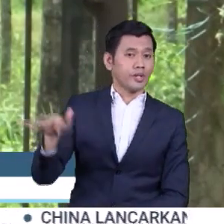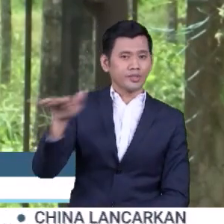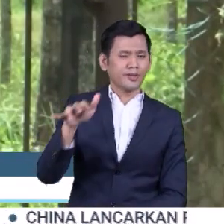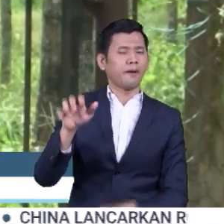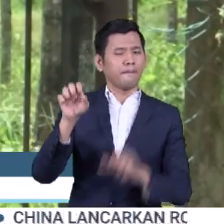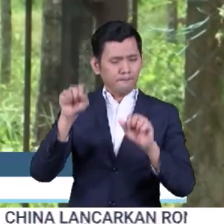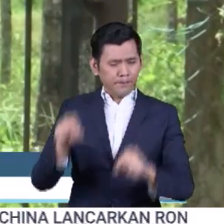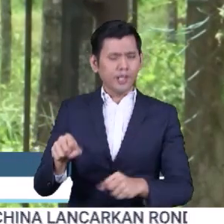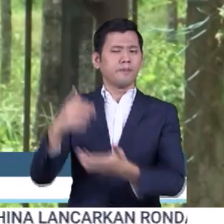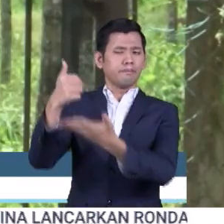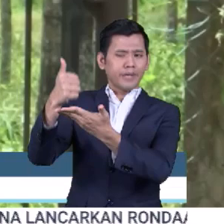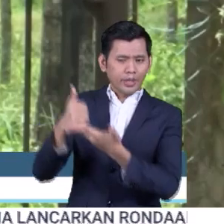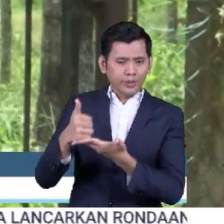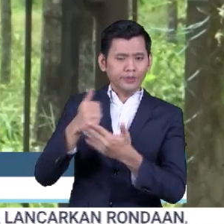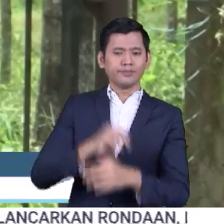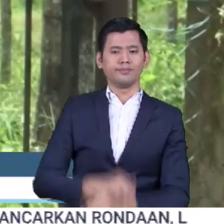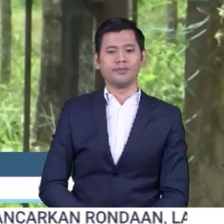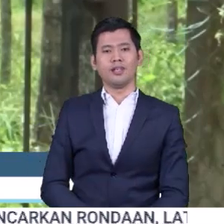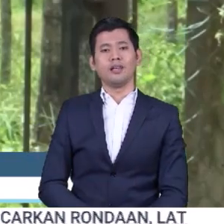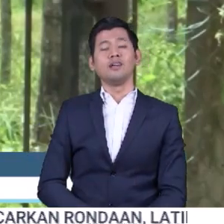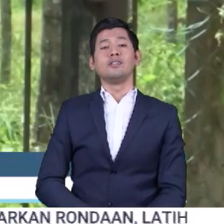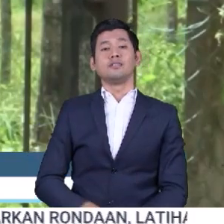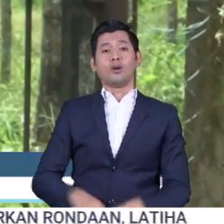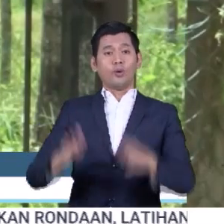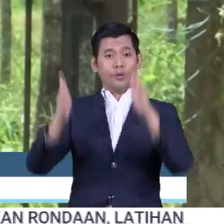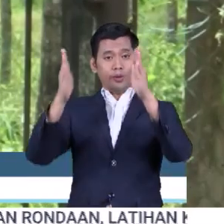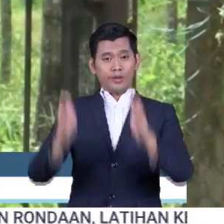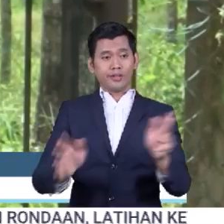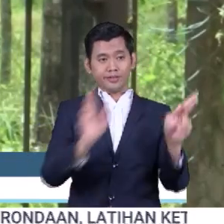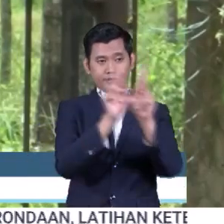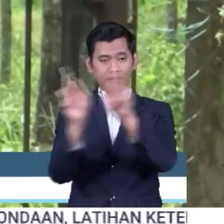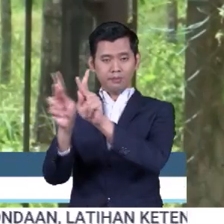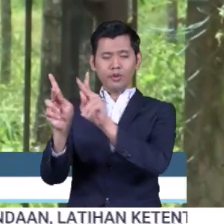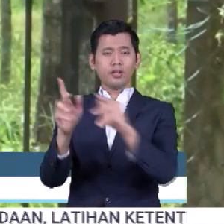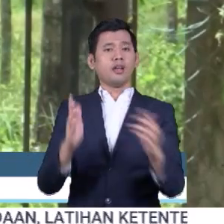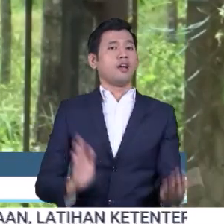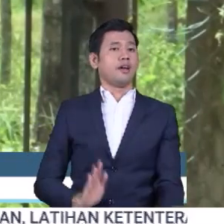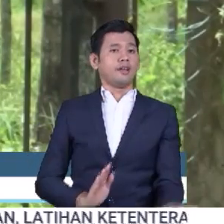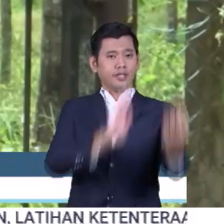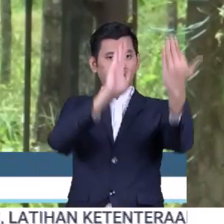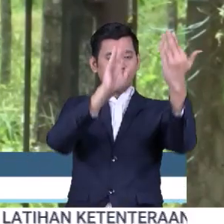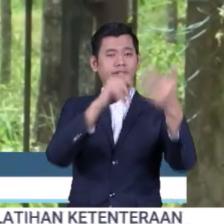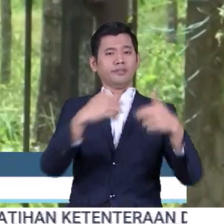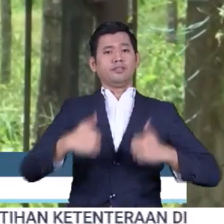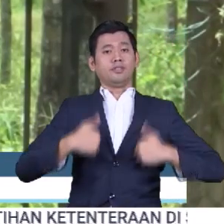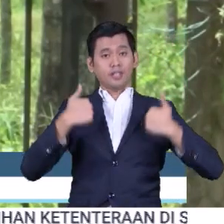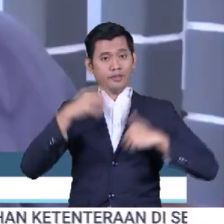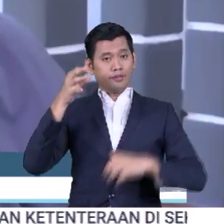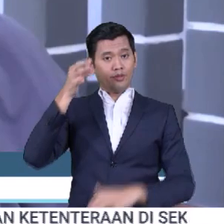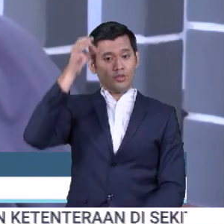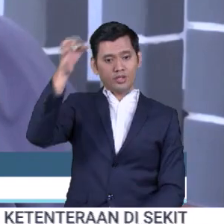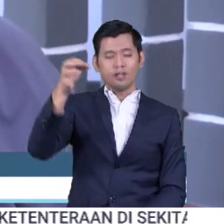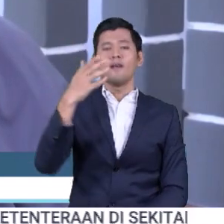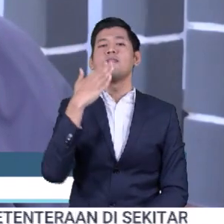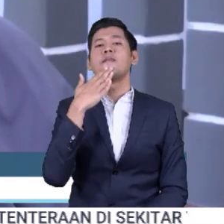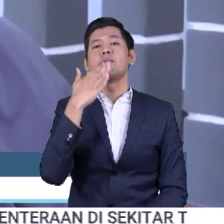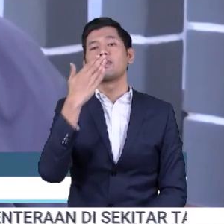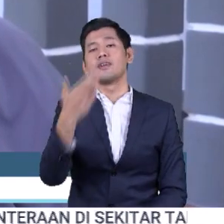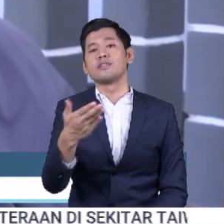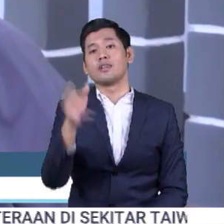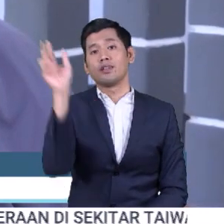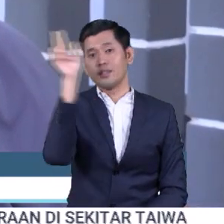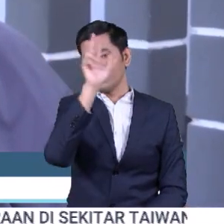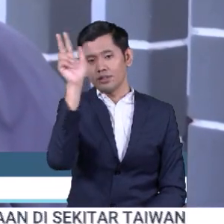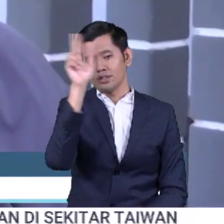dapat membantu penduduk kampung untuk menghadapi hari raya yang akan datang terima kasihlah